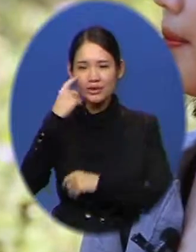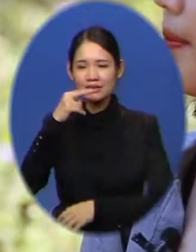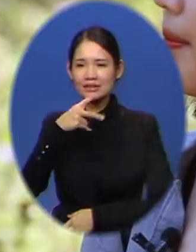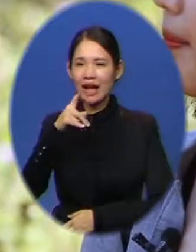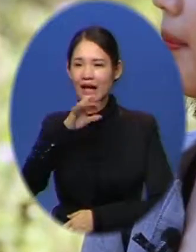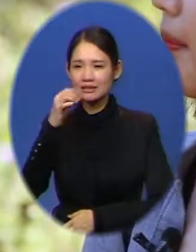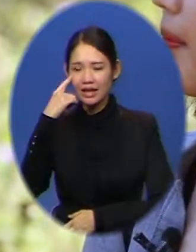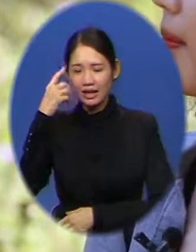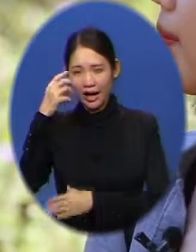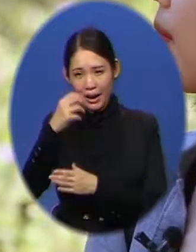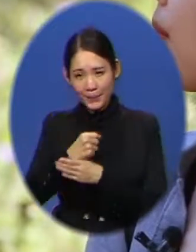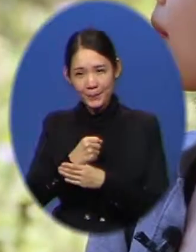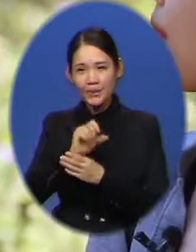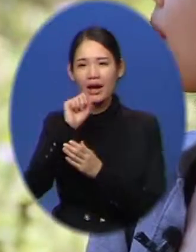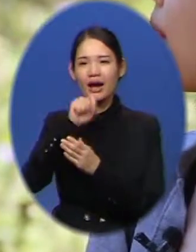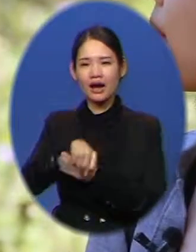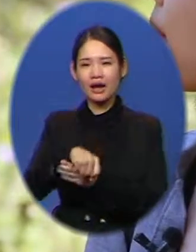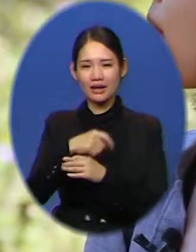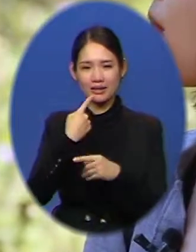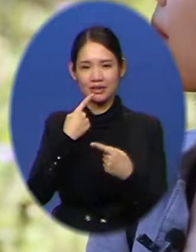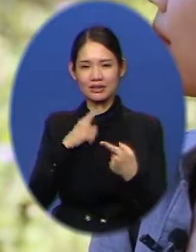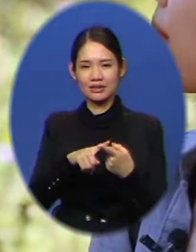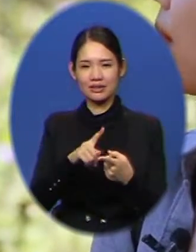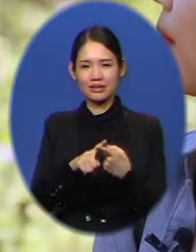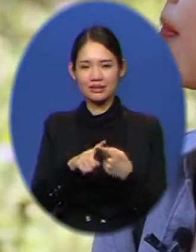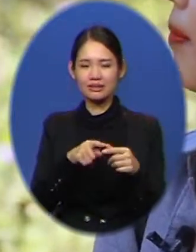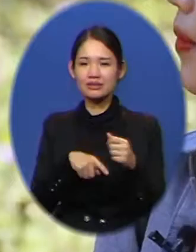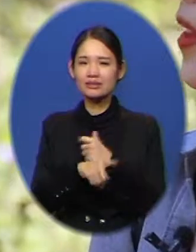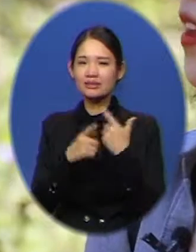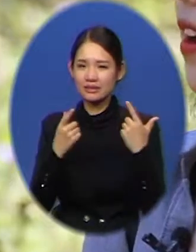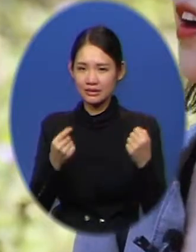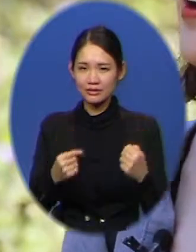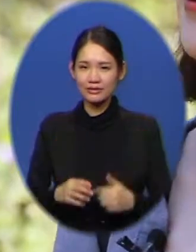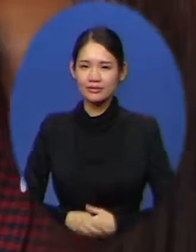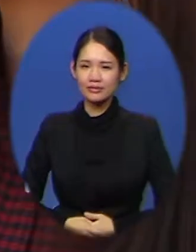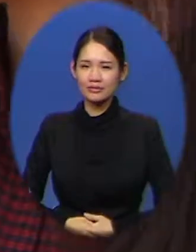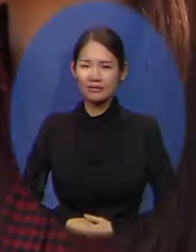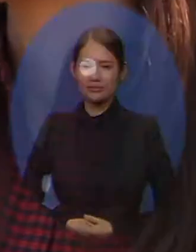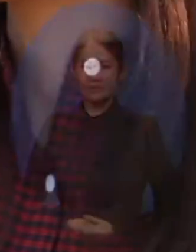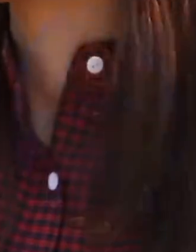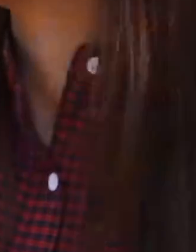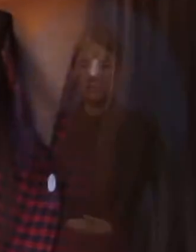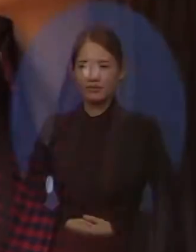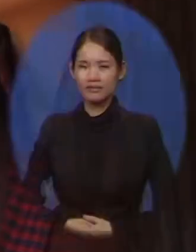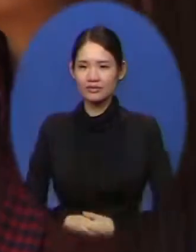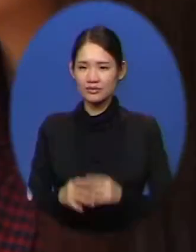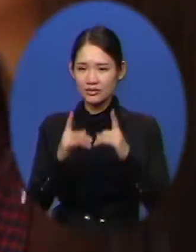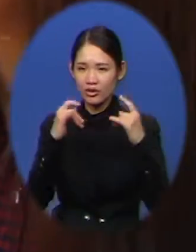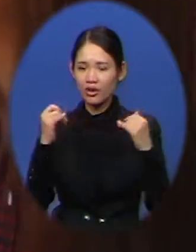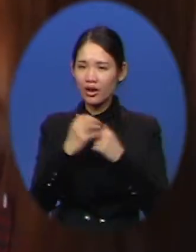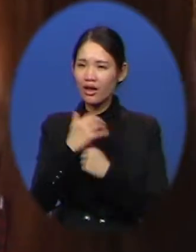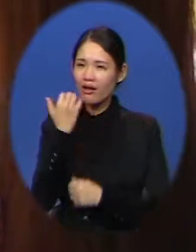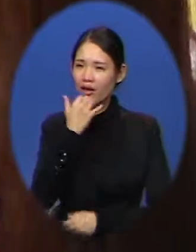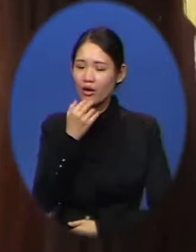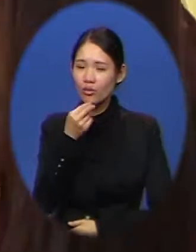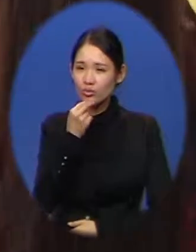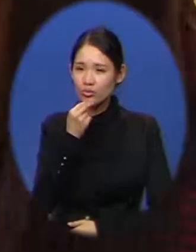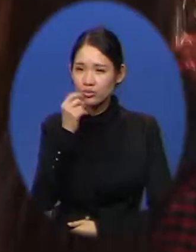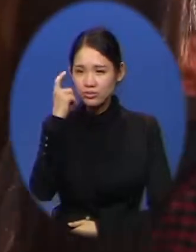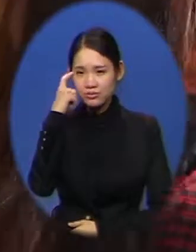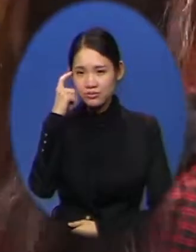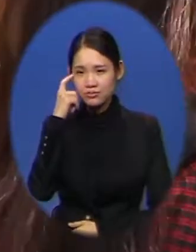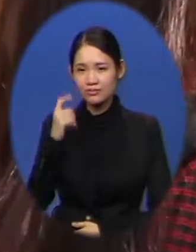하나의 그 사상을 상징하는 그런 것이기도 한 거죠. 정자에 색이 없어요? 원래